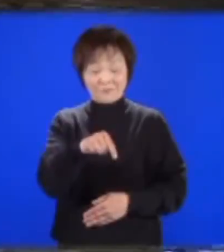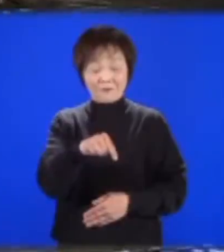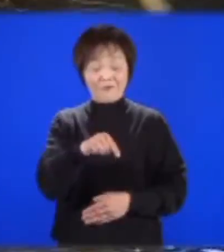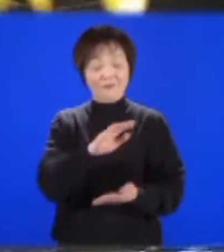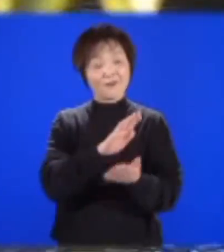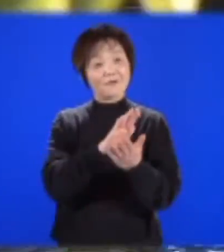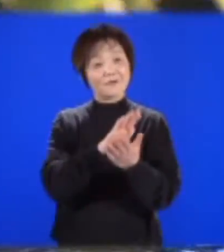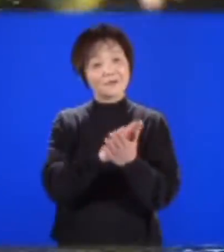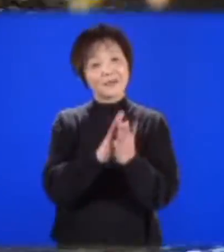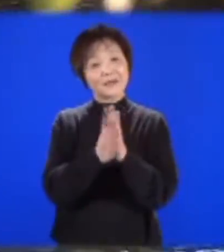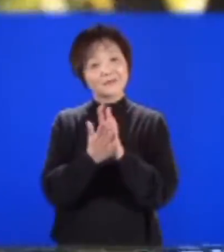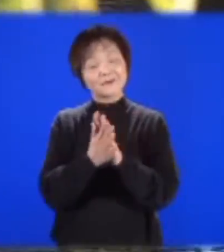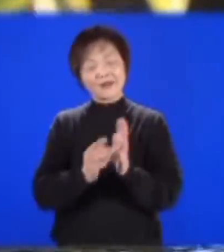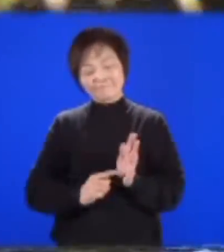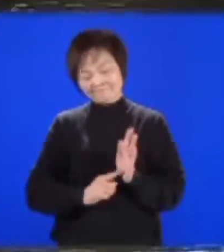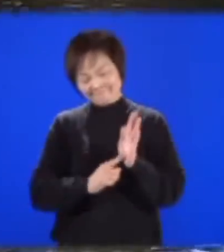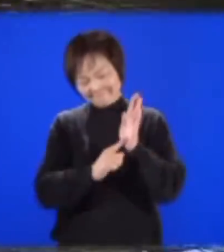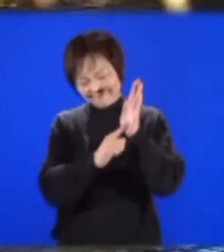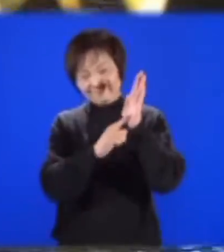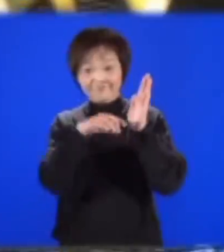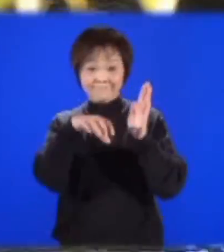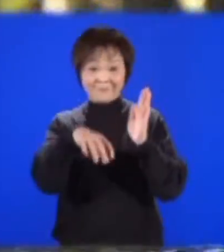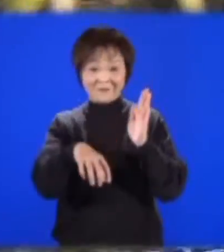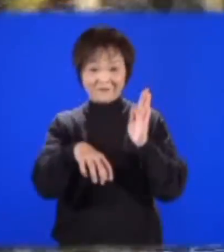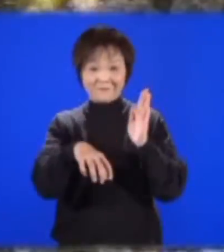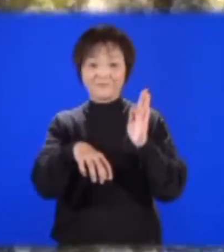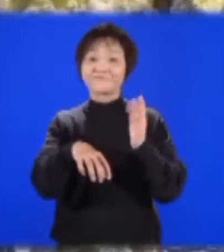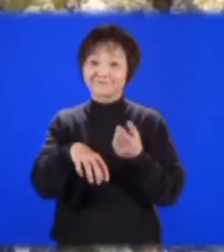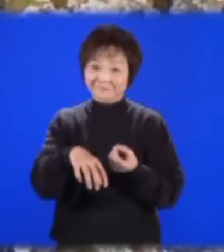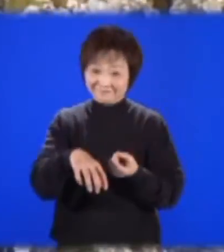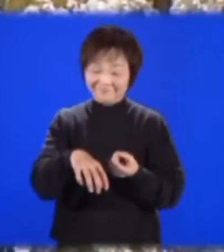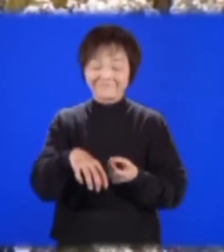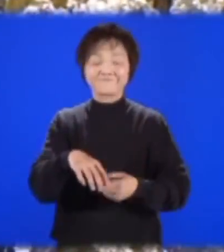十四川は桜の名所として有名ですね。